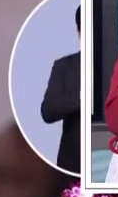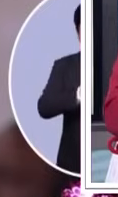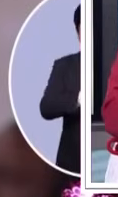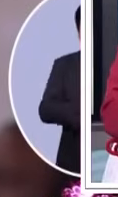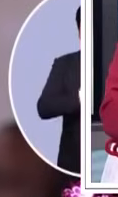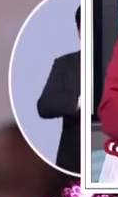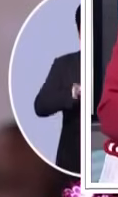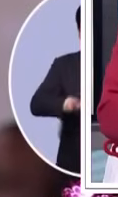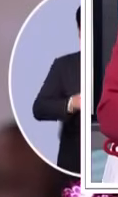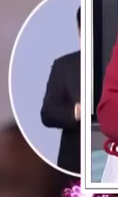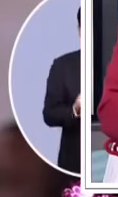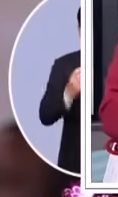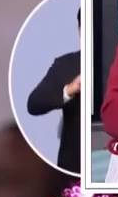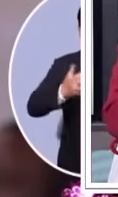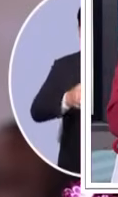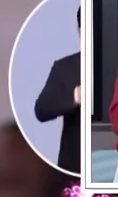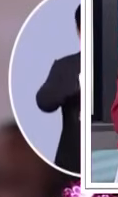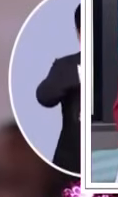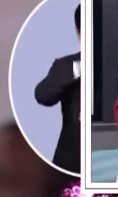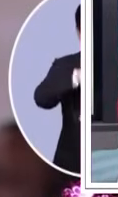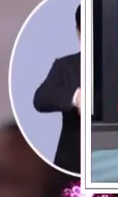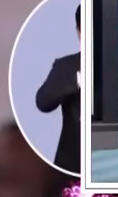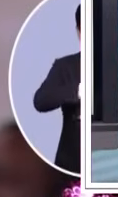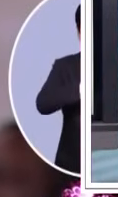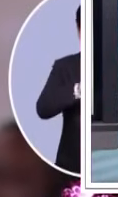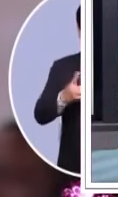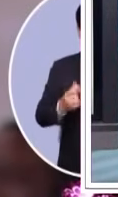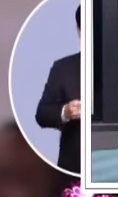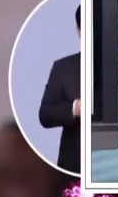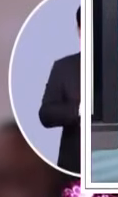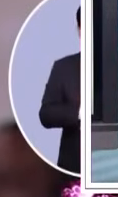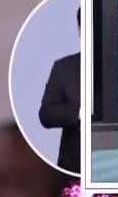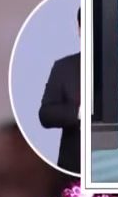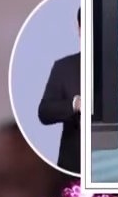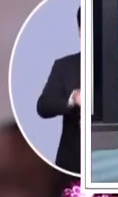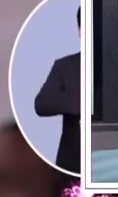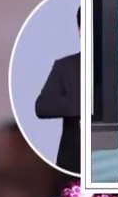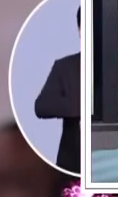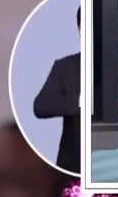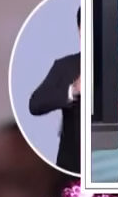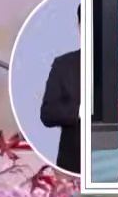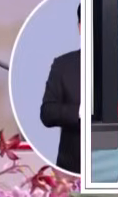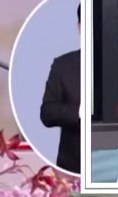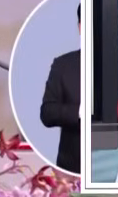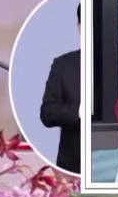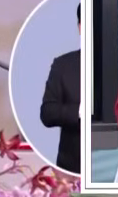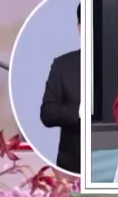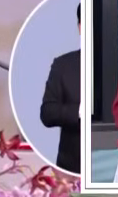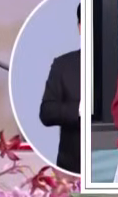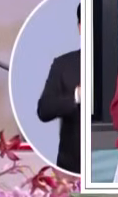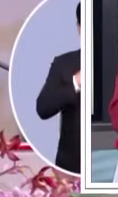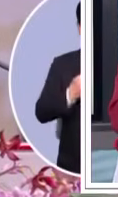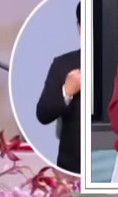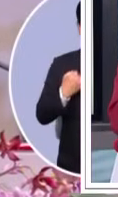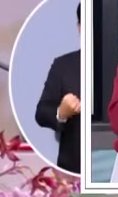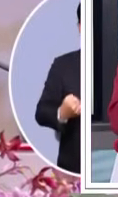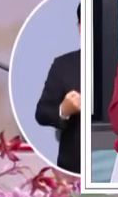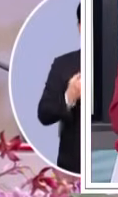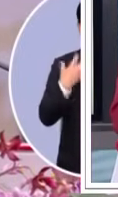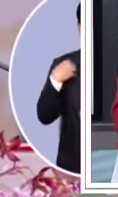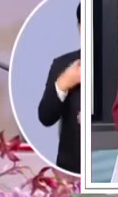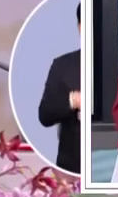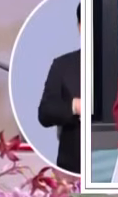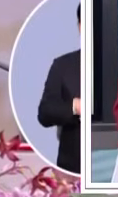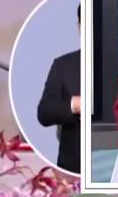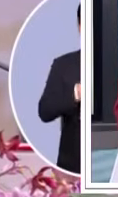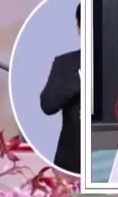的今天的交集就是讲很多中华民国啦。那韩国院长讲中华民国，大家不意外。他本来以前参选总统的时候，到现在他就是非常热爱中华民国，所